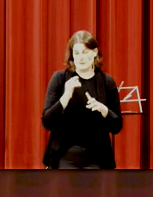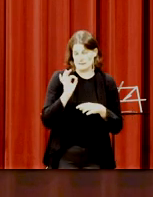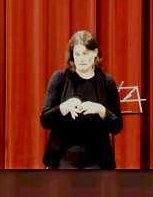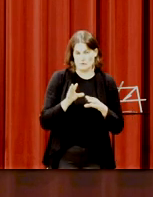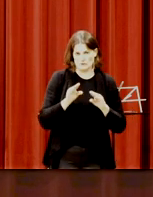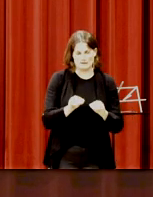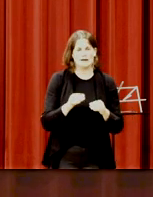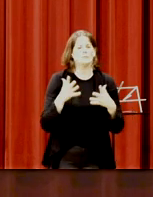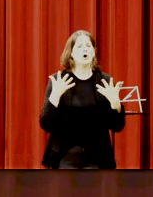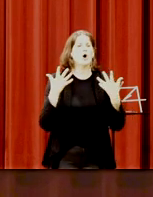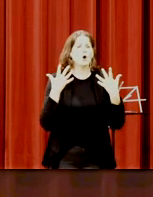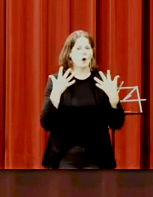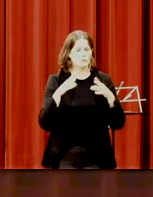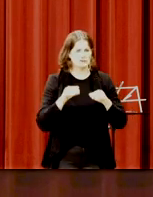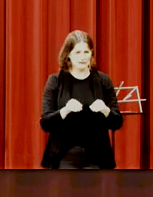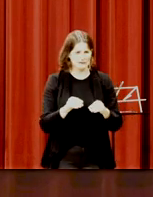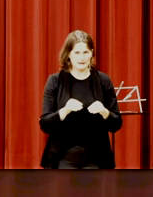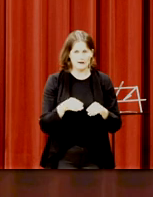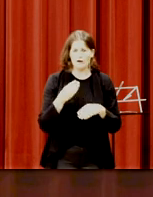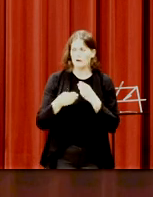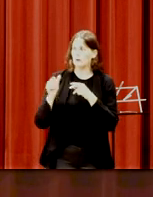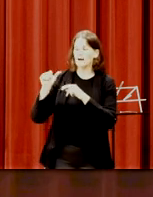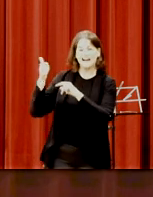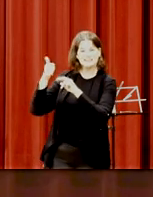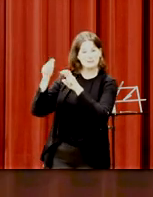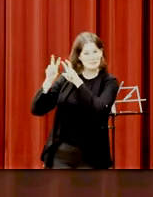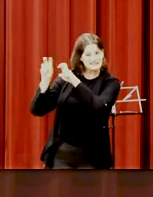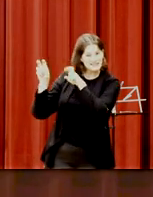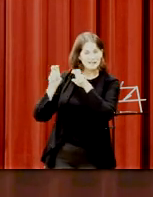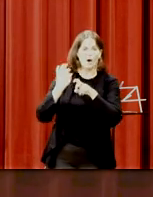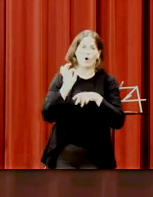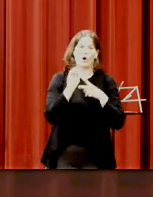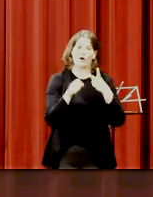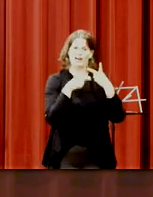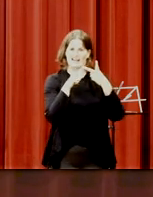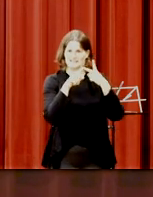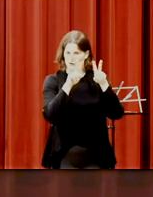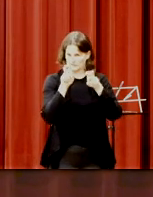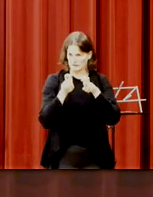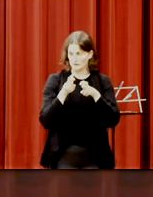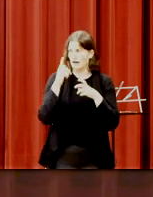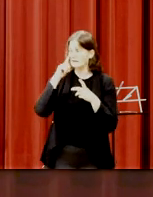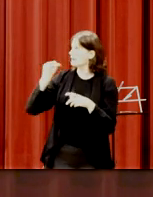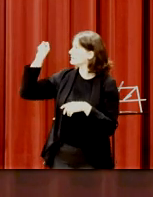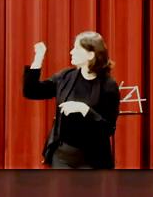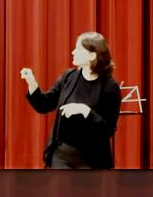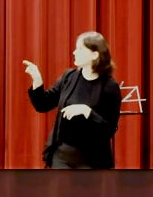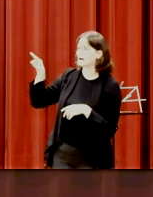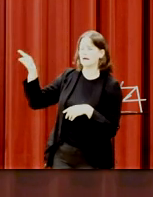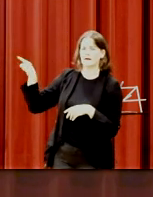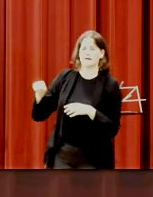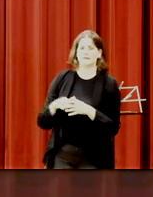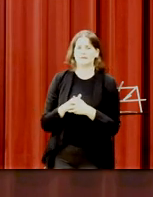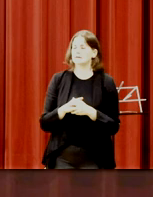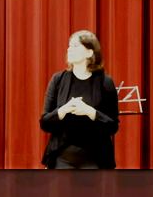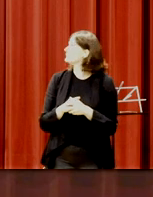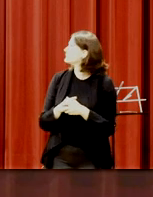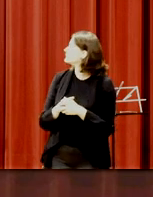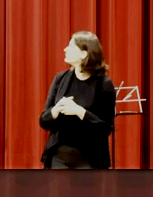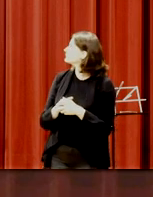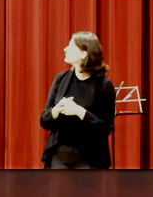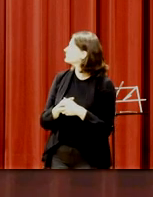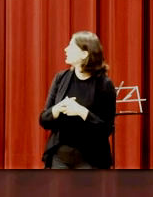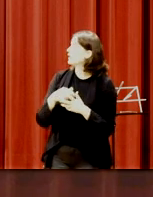només dos llibres recomanats, que són el Yin i el Yang. No? No? El Harari,